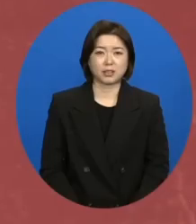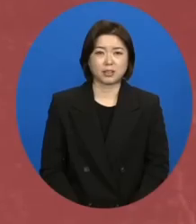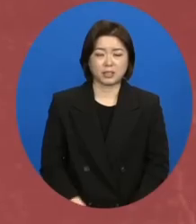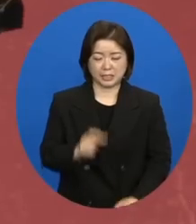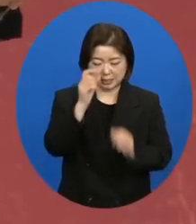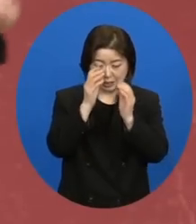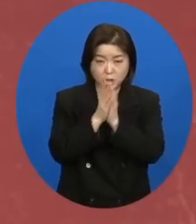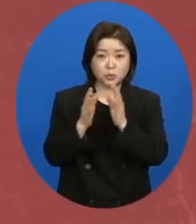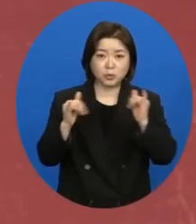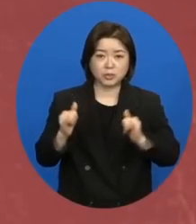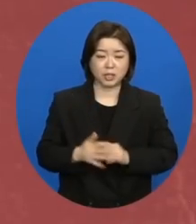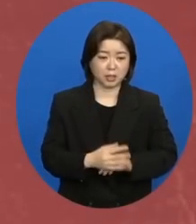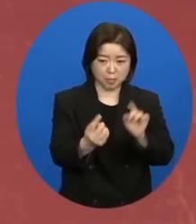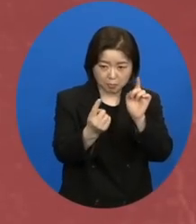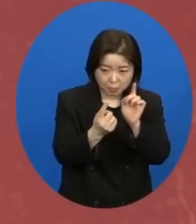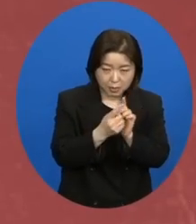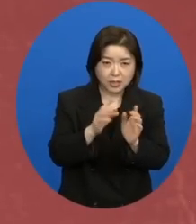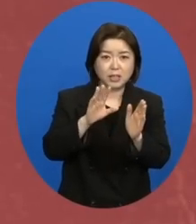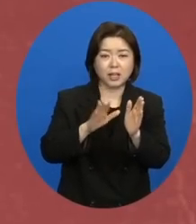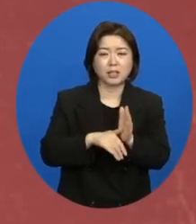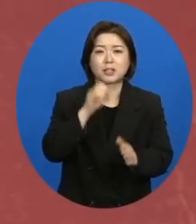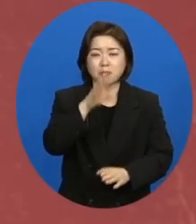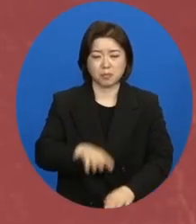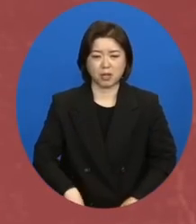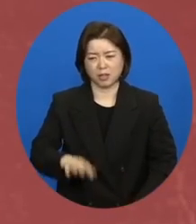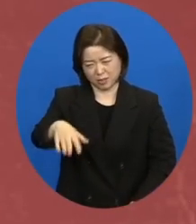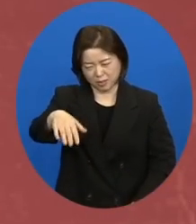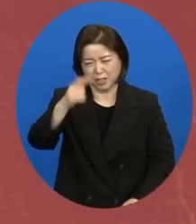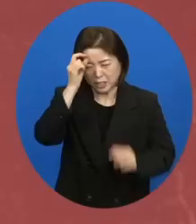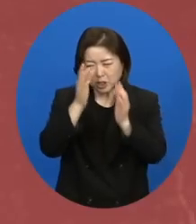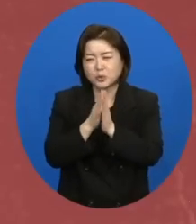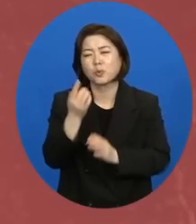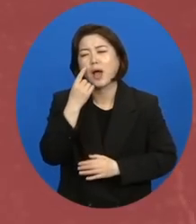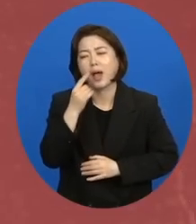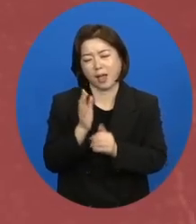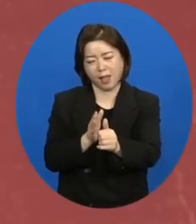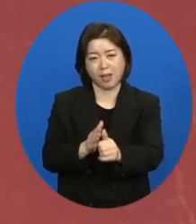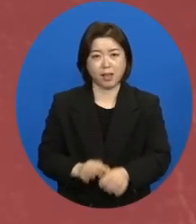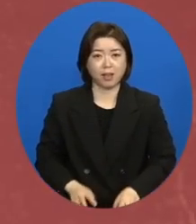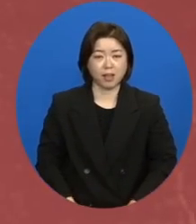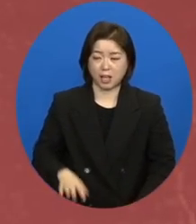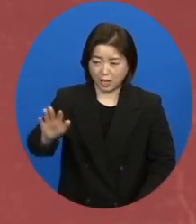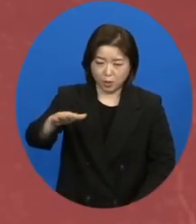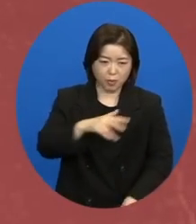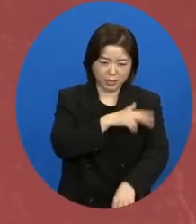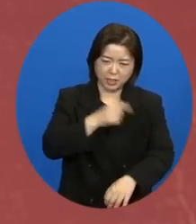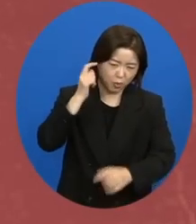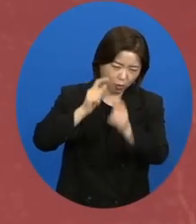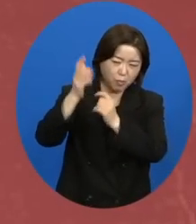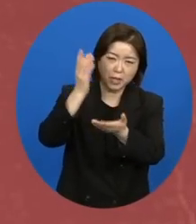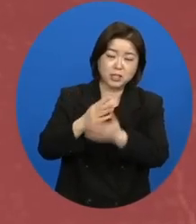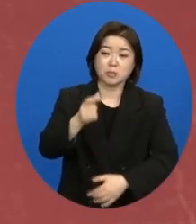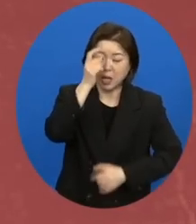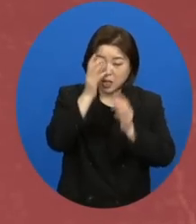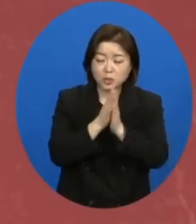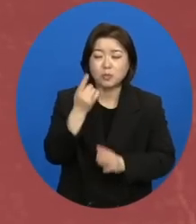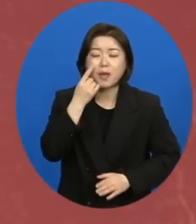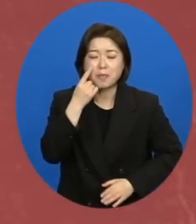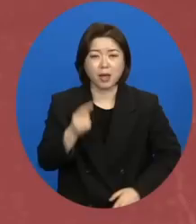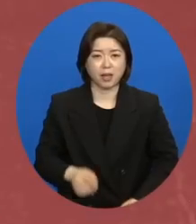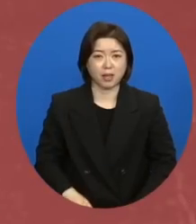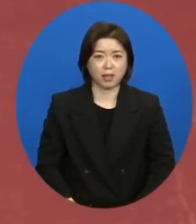사람이 만날 때 얘기해야 돼요. 집사님 기도할 때야. 집사님 뭘 그렇게 고민해. 아 기도하면